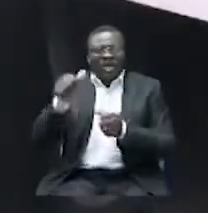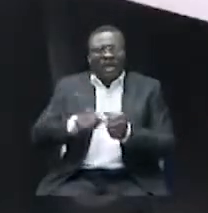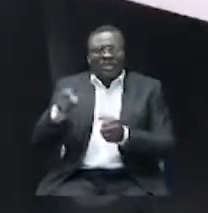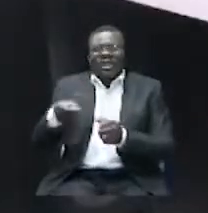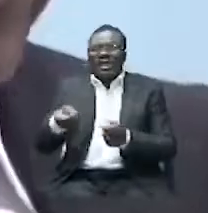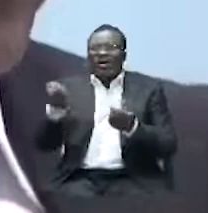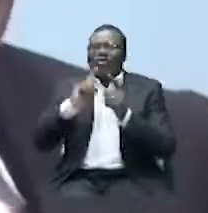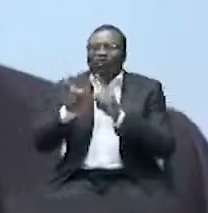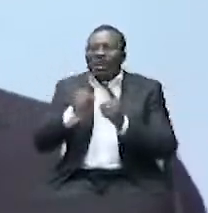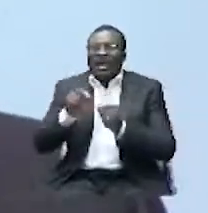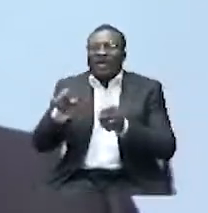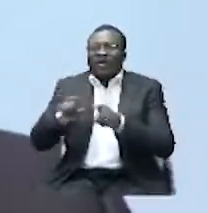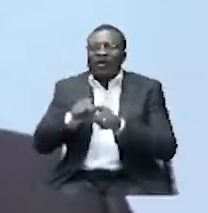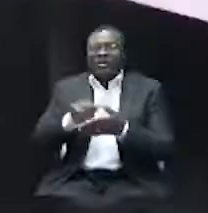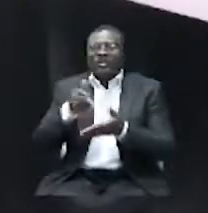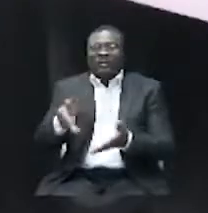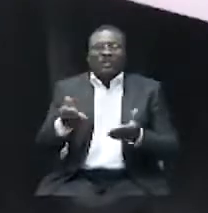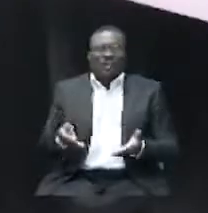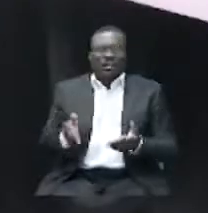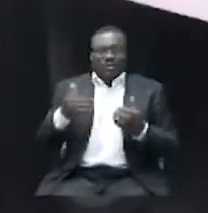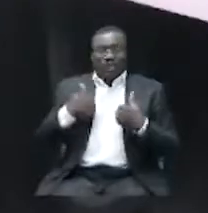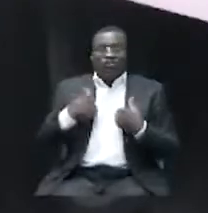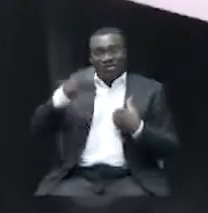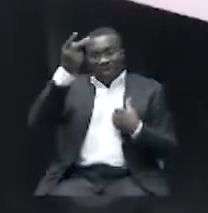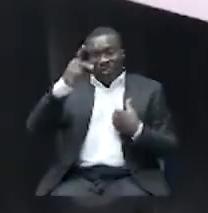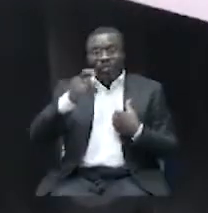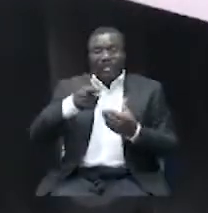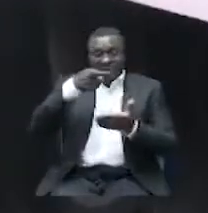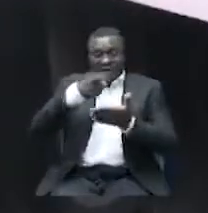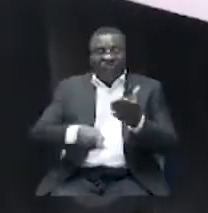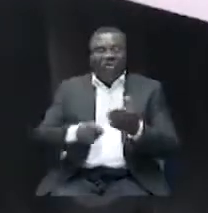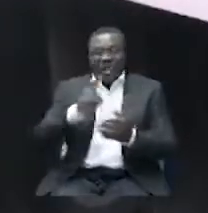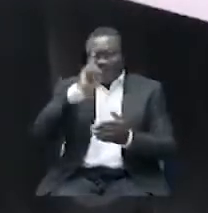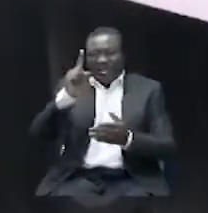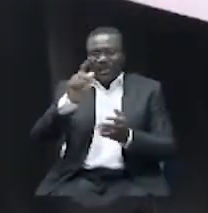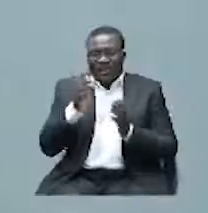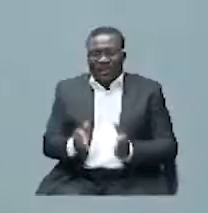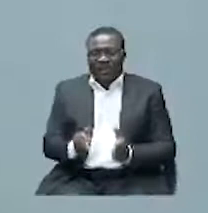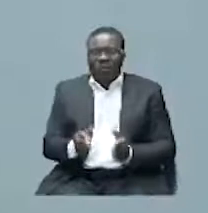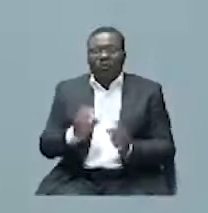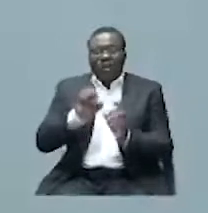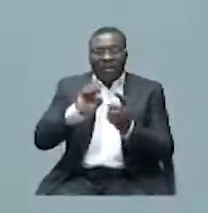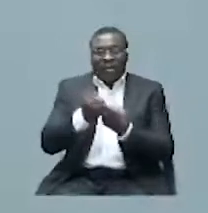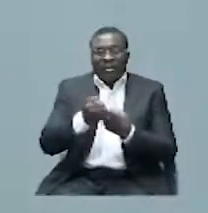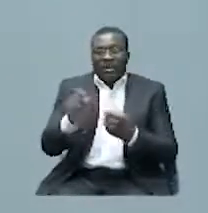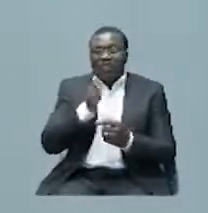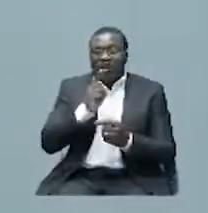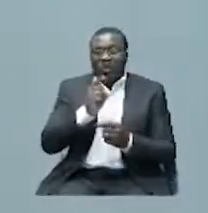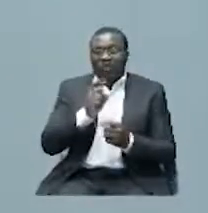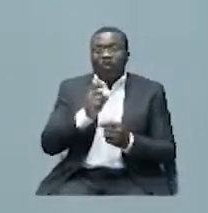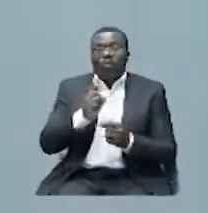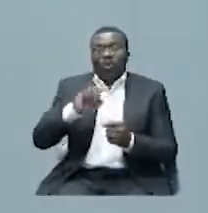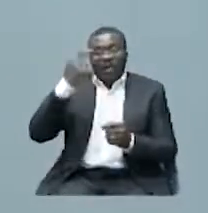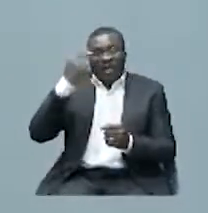vous parlez de défiscalisation? Il faut avoir une politique fiscale intelligente. Les secteurs dans lesquels l'État ne perçoit presque